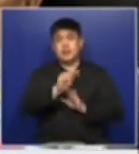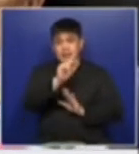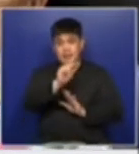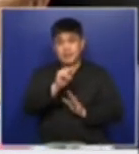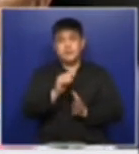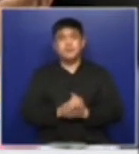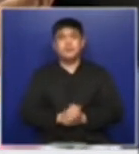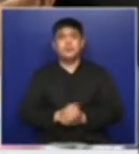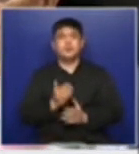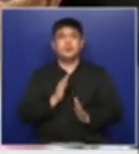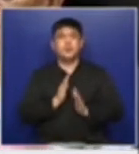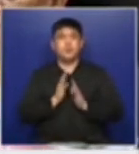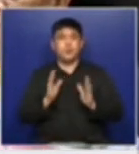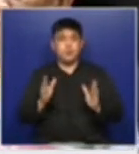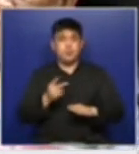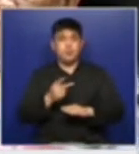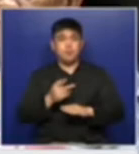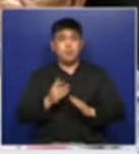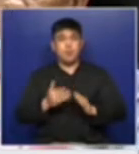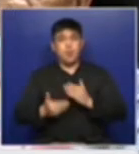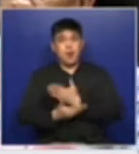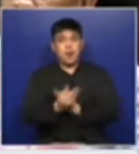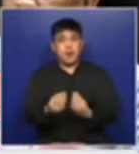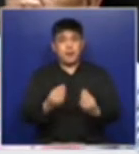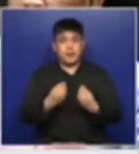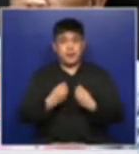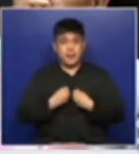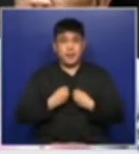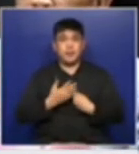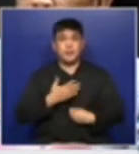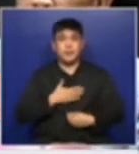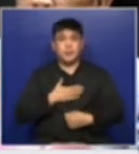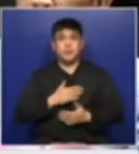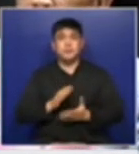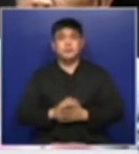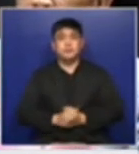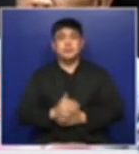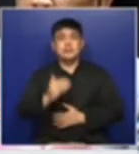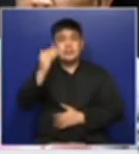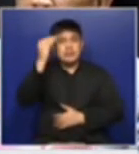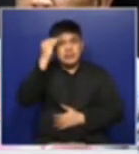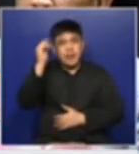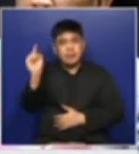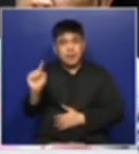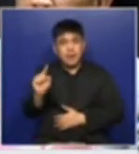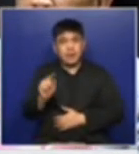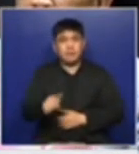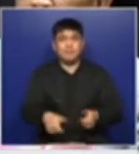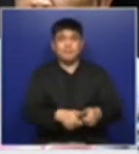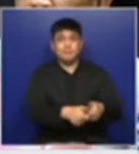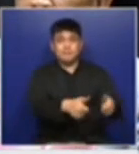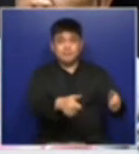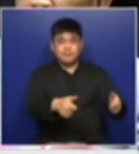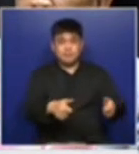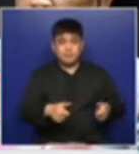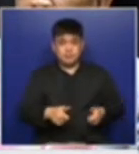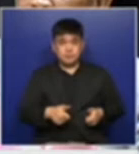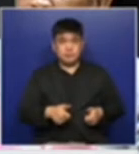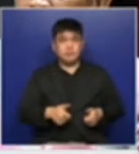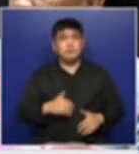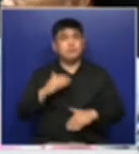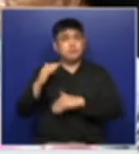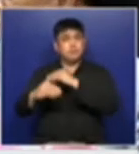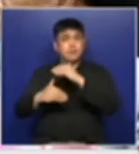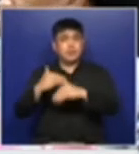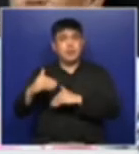างสูงครับที่ให้โอกาสผมได้อภิปรายในวาระรับทราบรายงานความคืบหน้าในการ